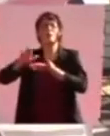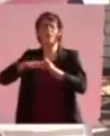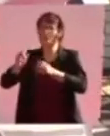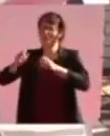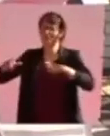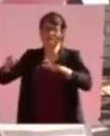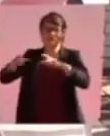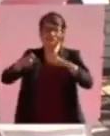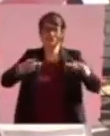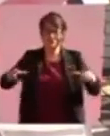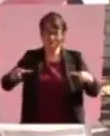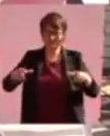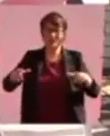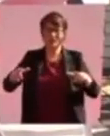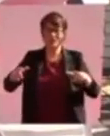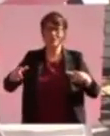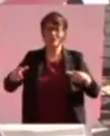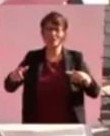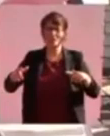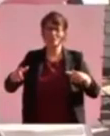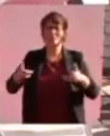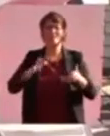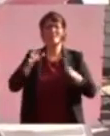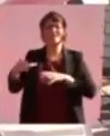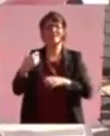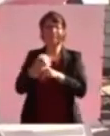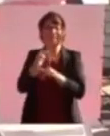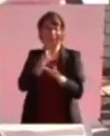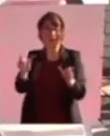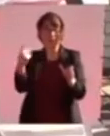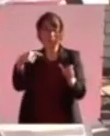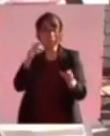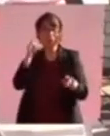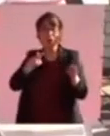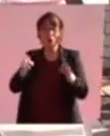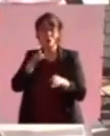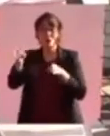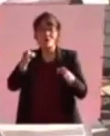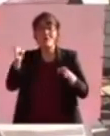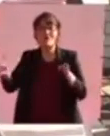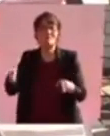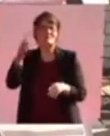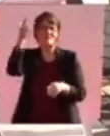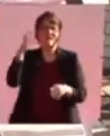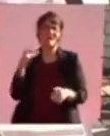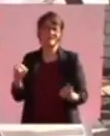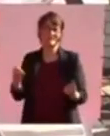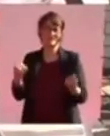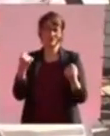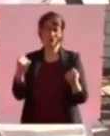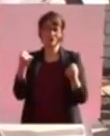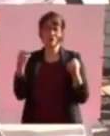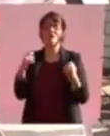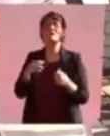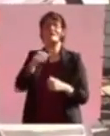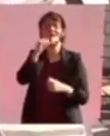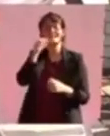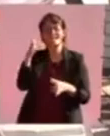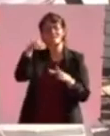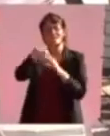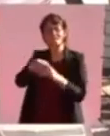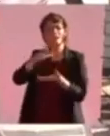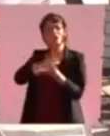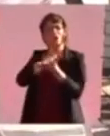arresti quantomeno a condizioni di lavoro disagiato occorre trovare spazio per tutto ciò nei contratti collettivi nazionali